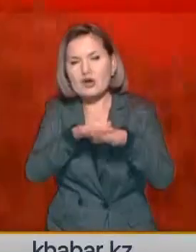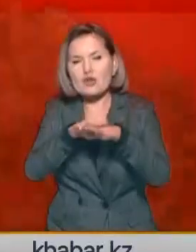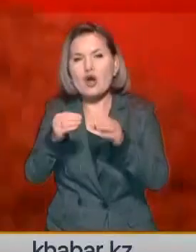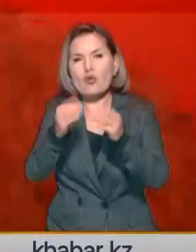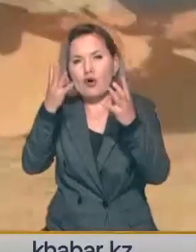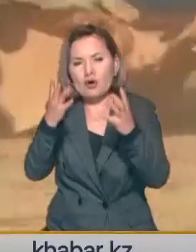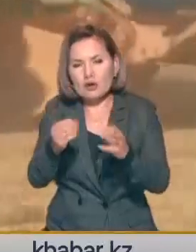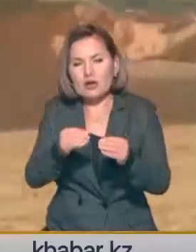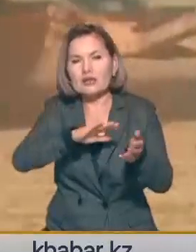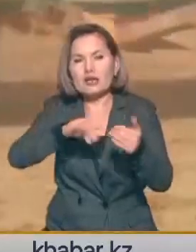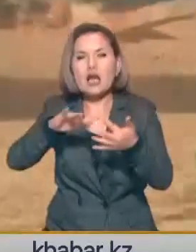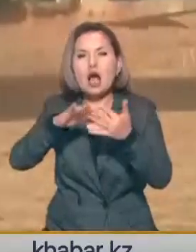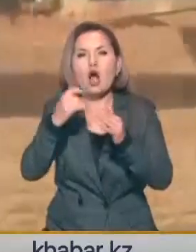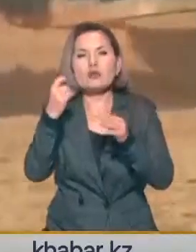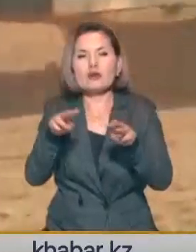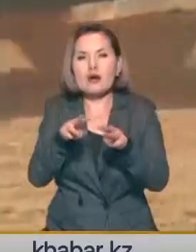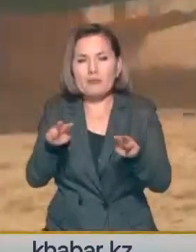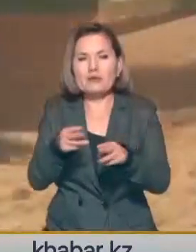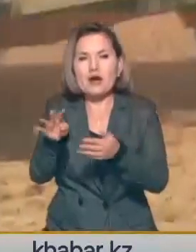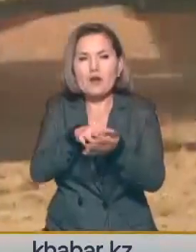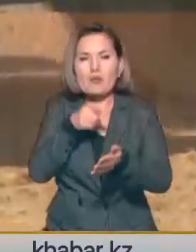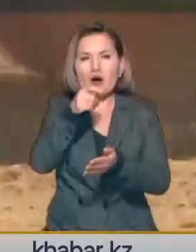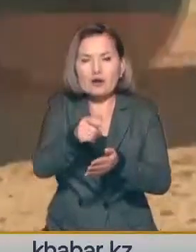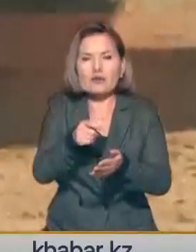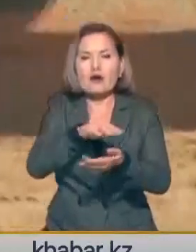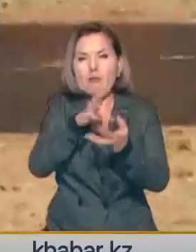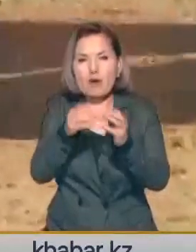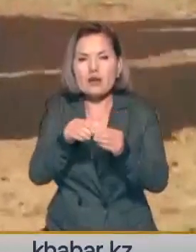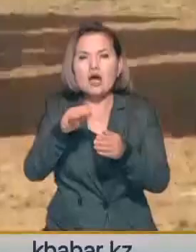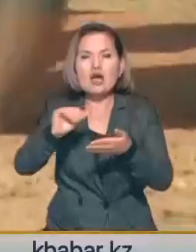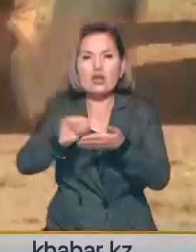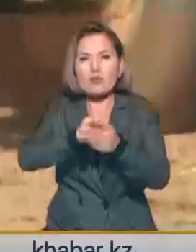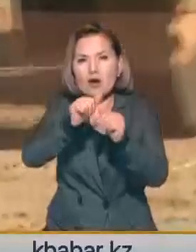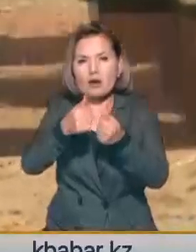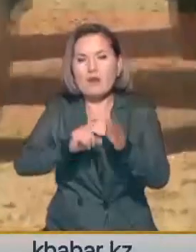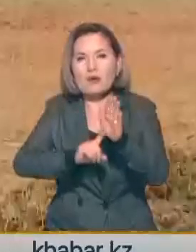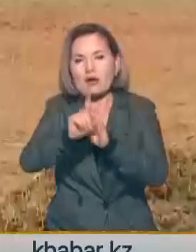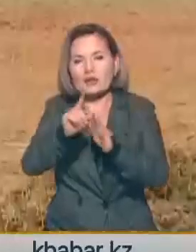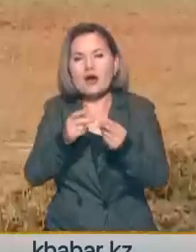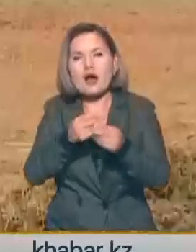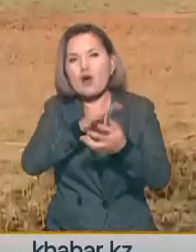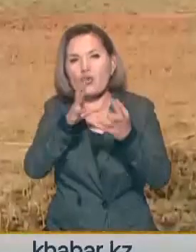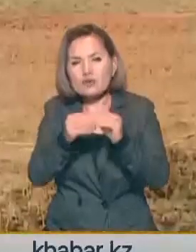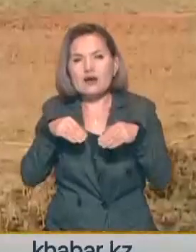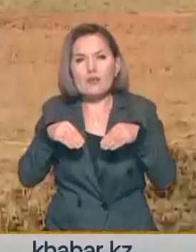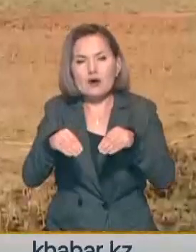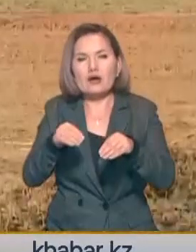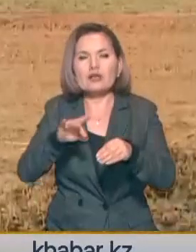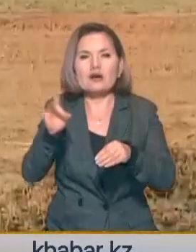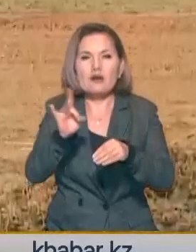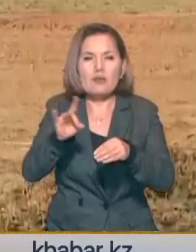күннен кейін ауыл шаруашылығы министрлігі өтімдер пұлын жинақтауға кіріседі. Жиында алынатын өнімді өңдеу мәселесі де